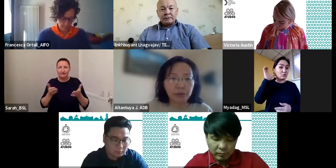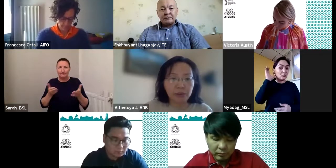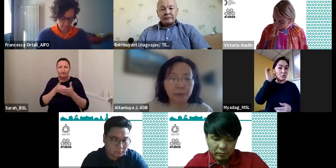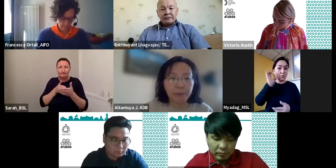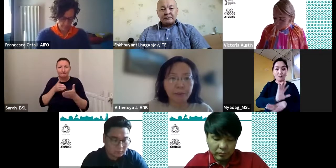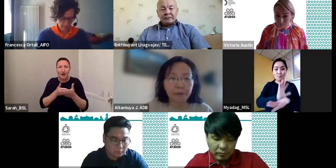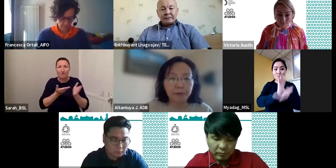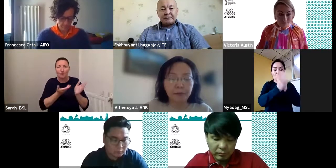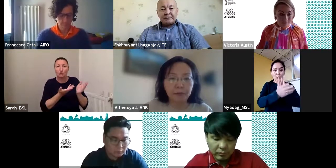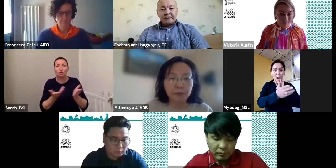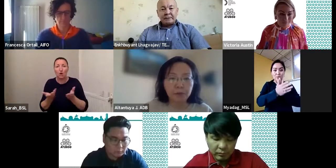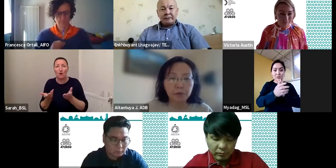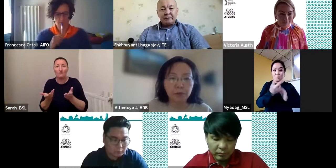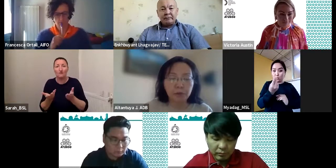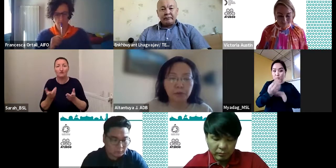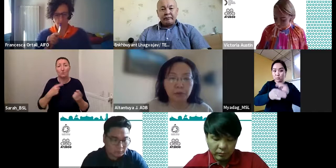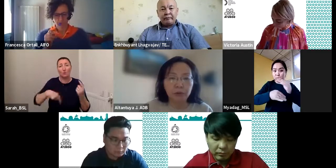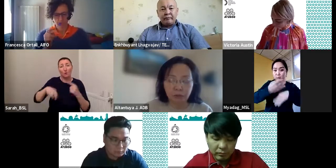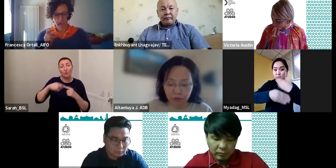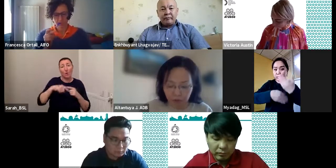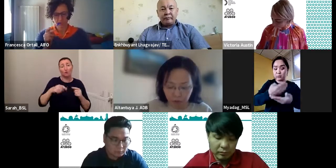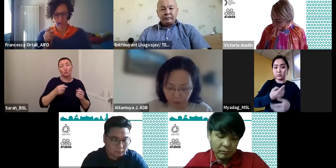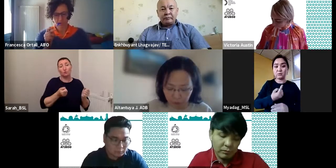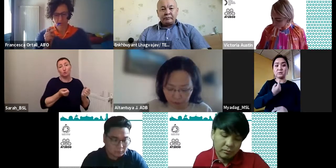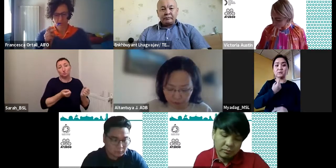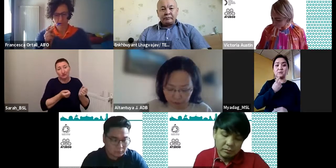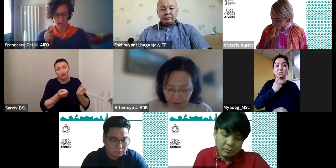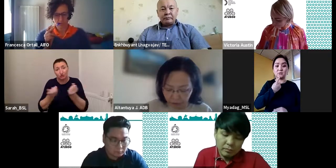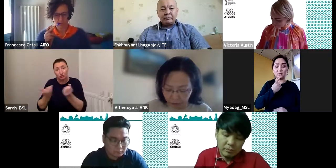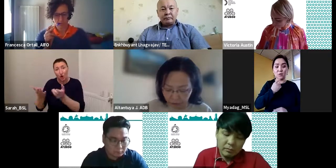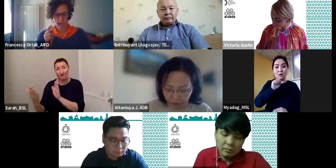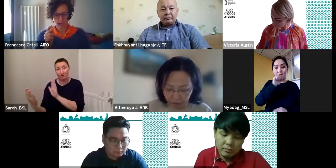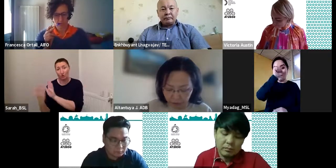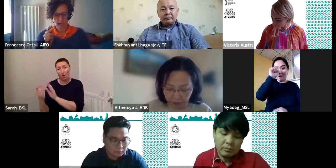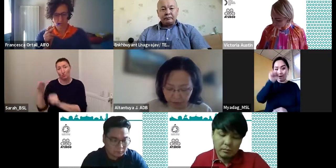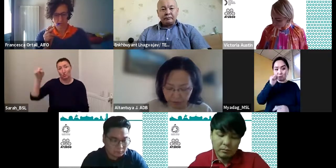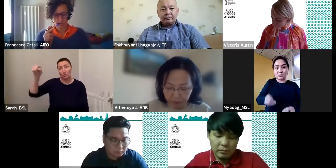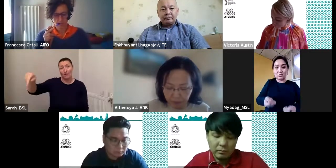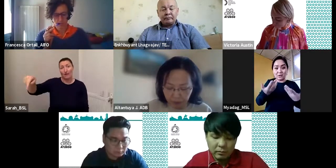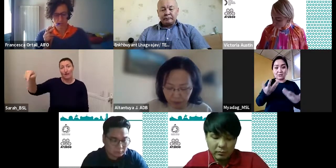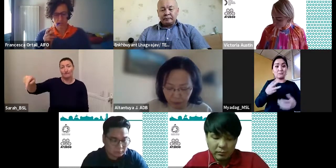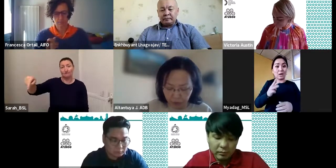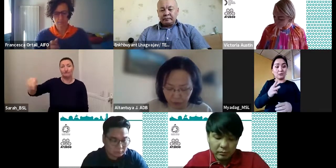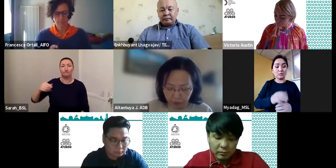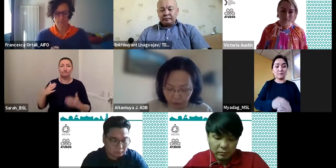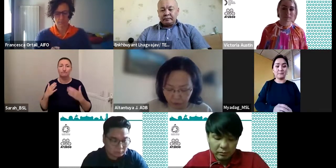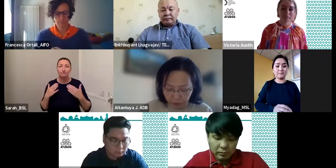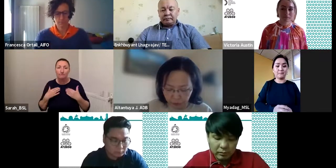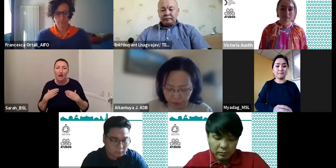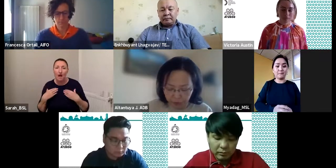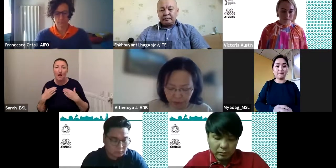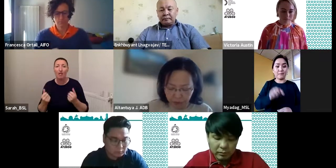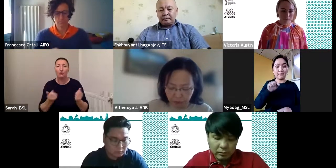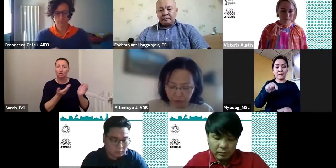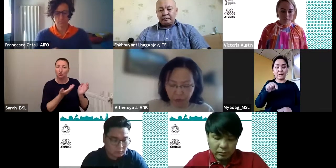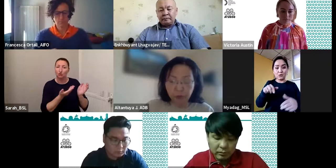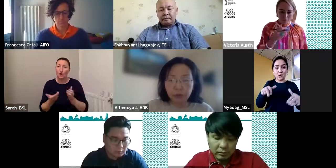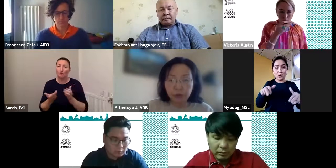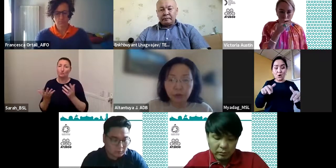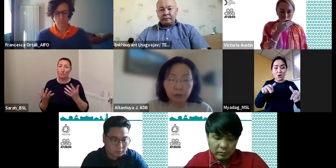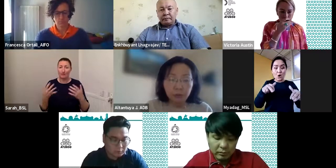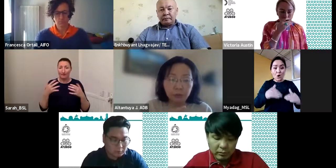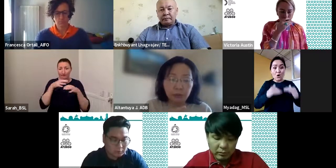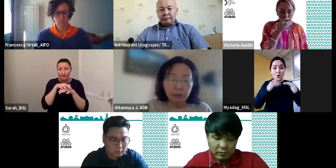бол нэлээд одоо хэцүү асуудлууд бол гарч магадгүй гэж бодож байна. Тэгээ энэ хөгжлийн төвд бол бид нар тэр